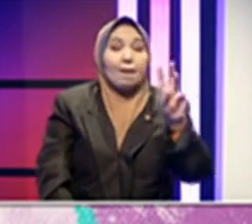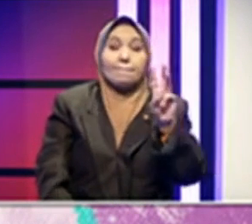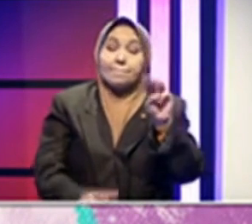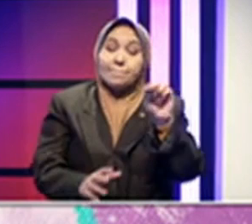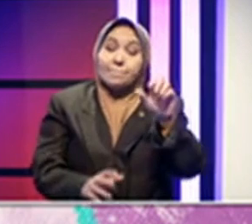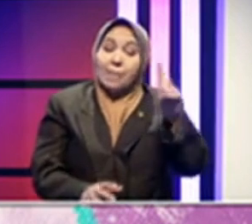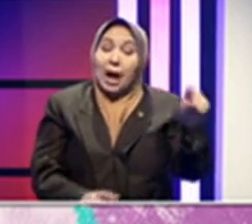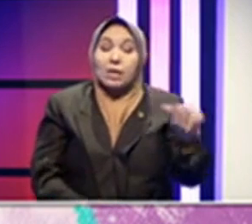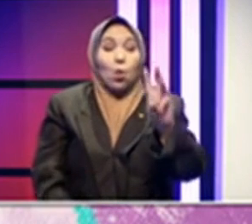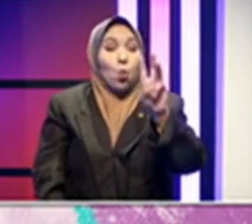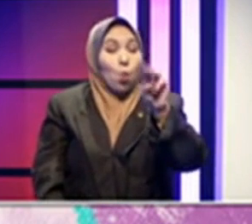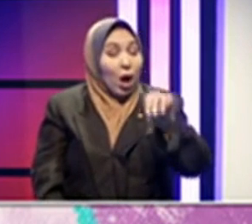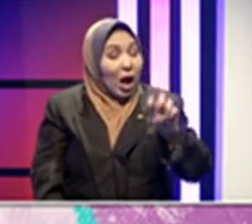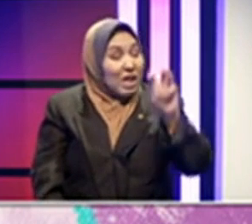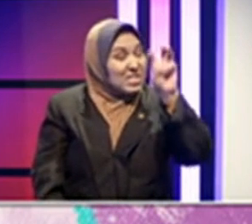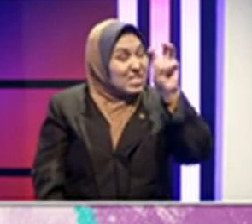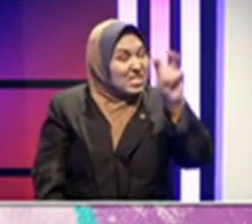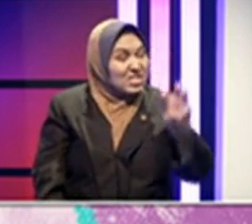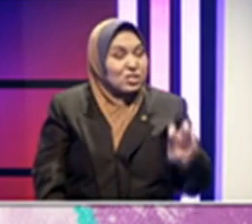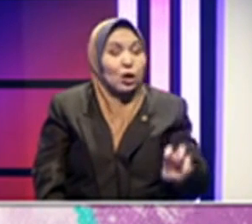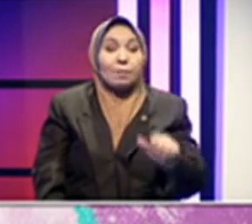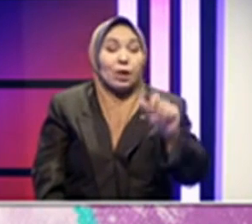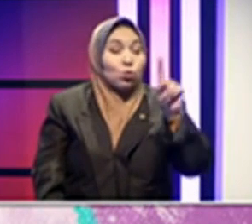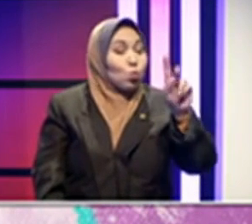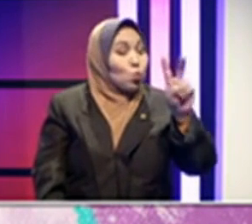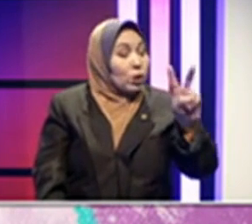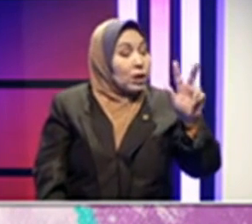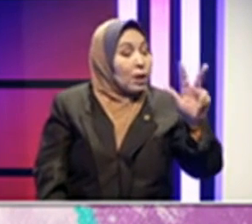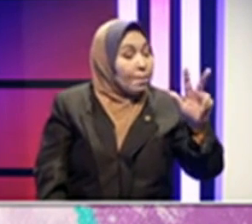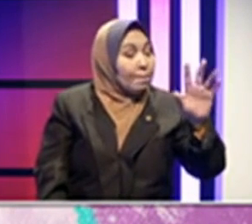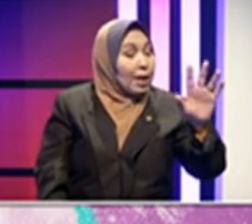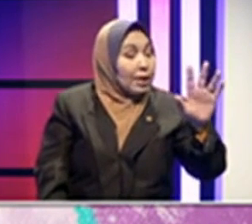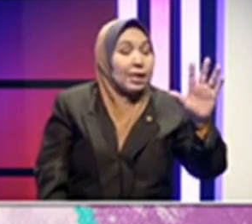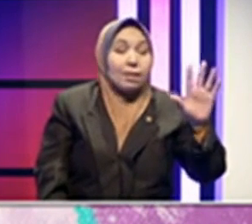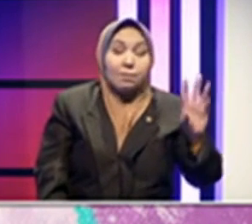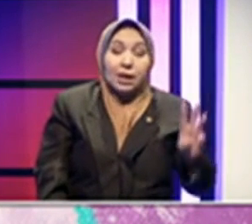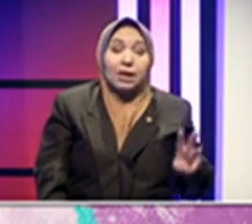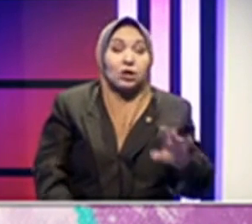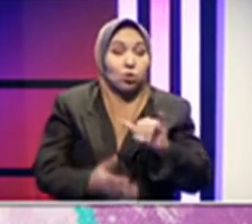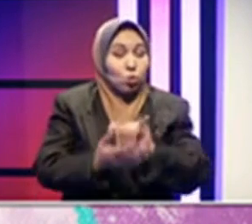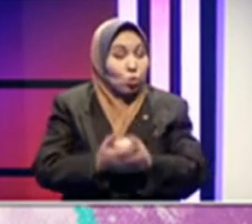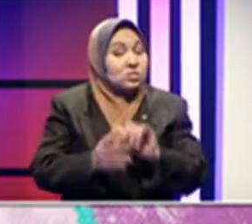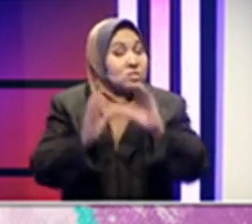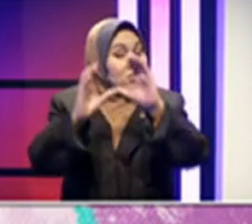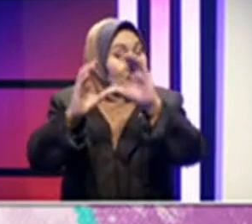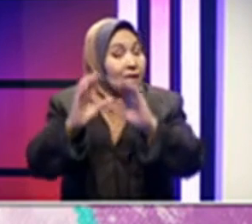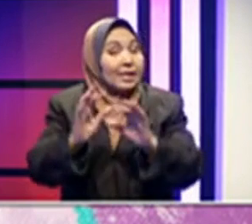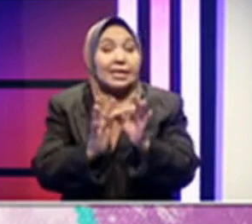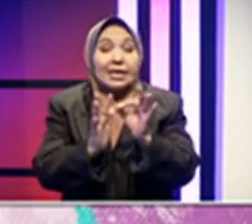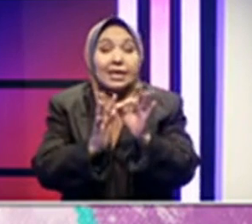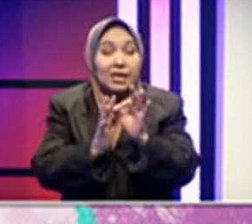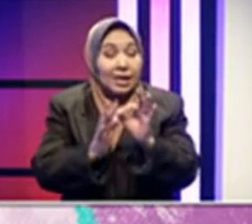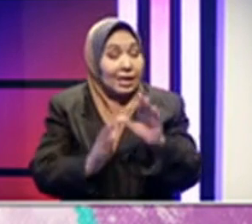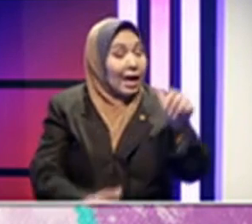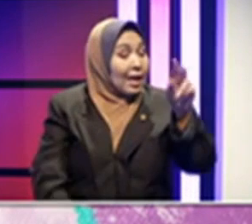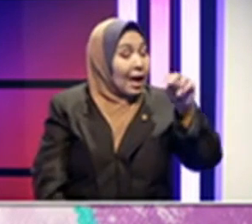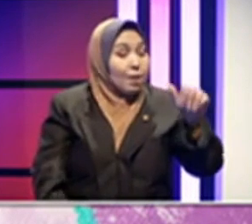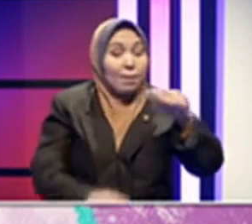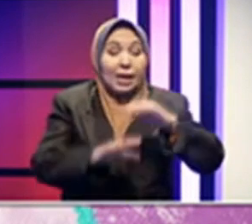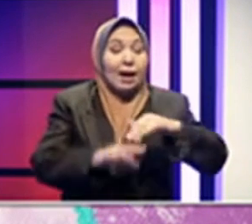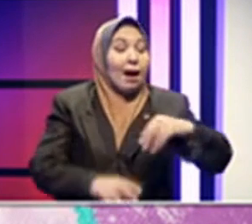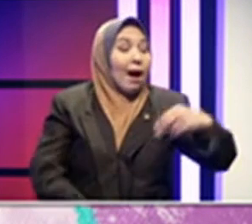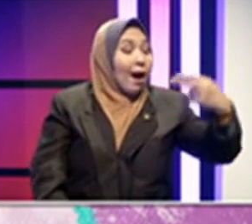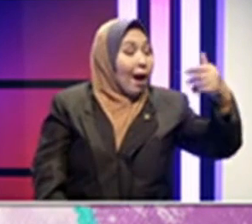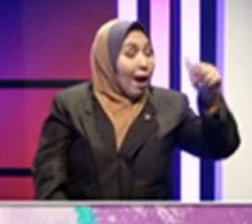4/5 harakat menjaga 12345 cotus ada kirim kemudian n kepada h I